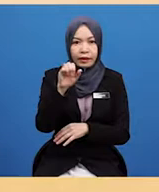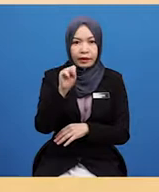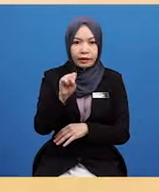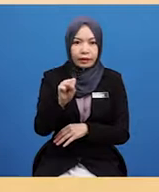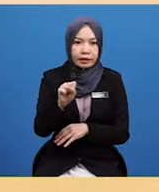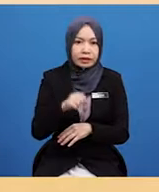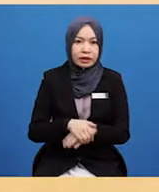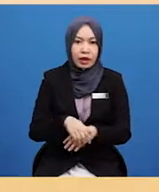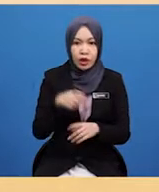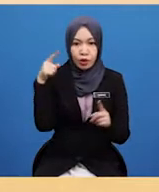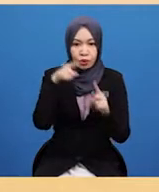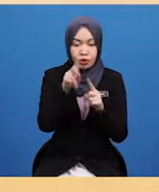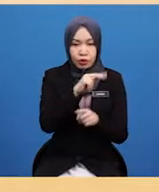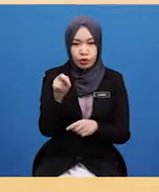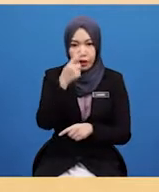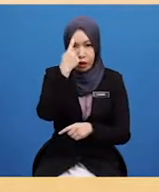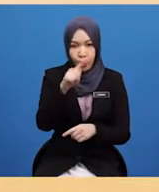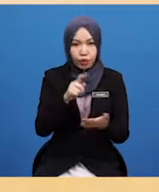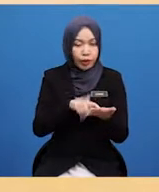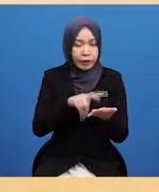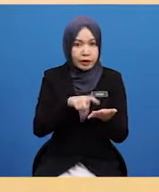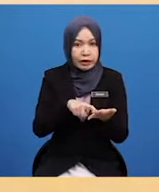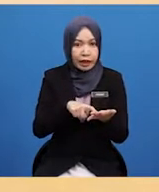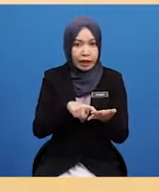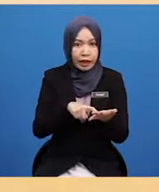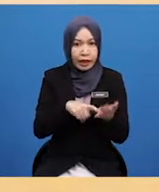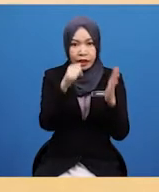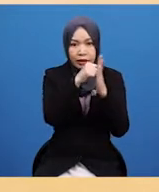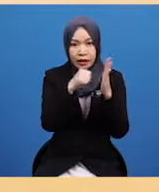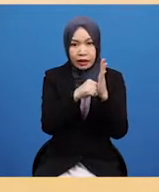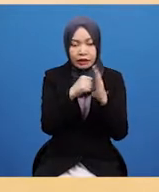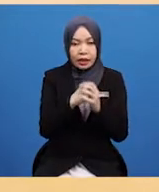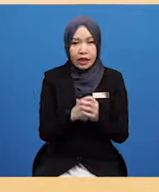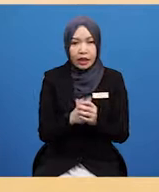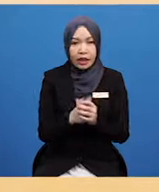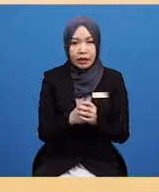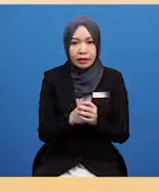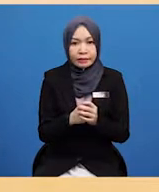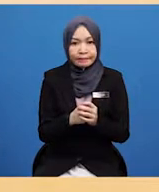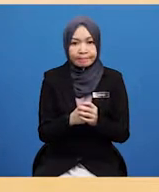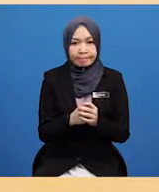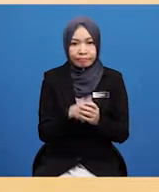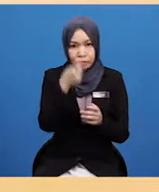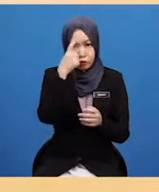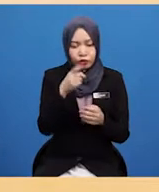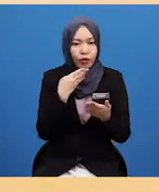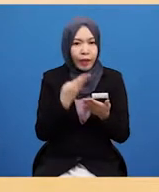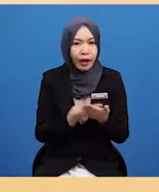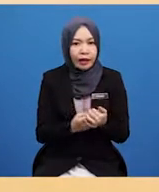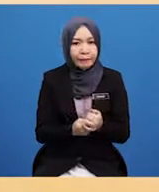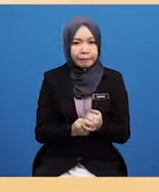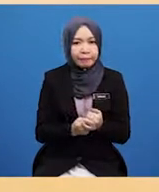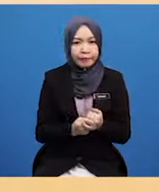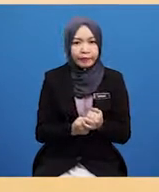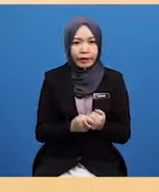Ia bertujuan untuk membincangkan syarat-syarat perdamaian selepas perang yang dapat